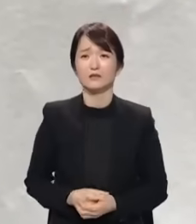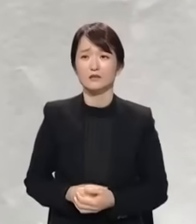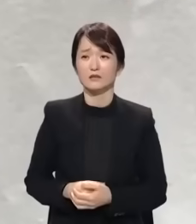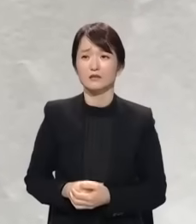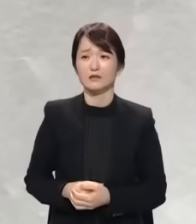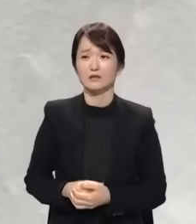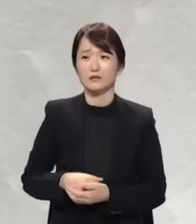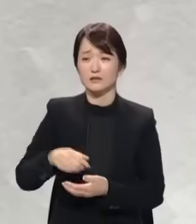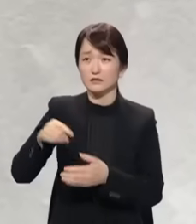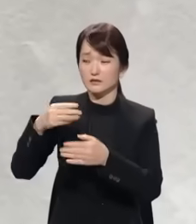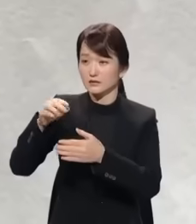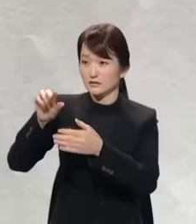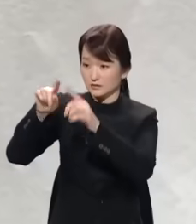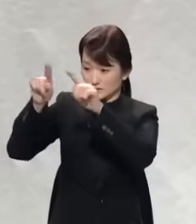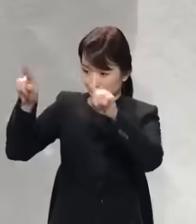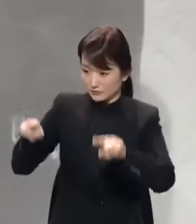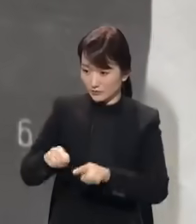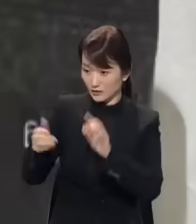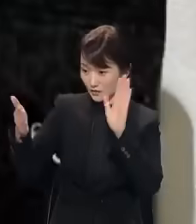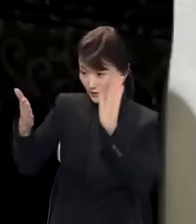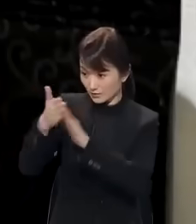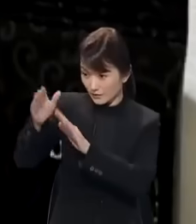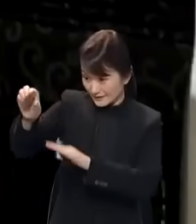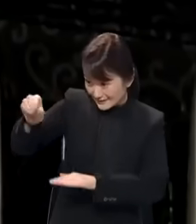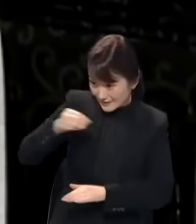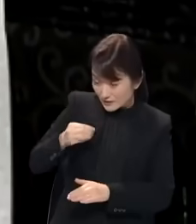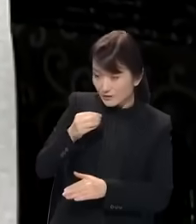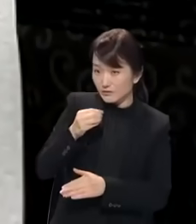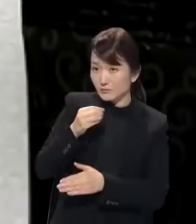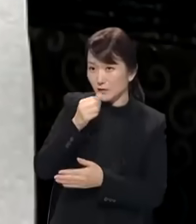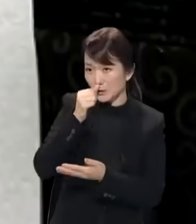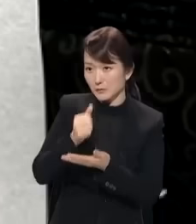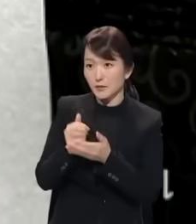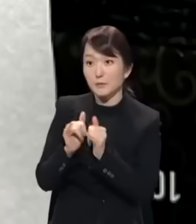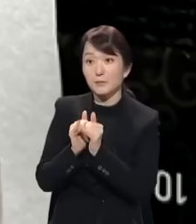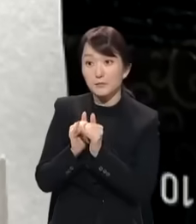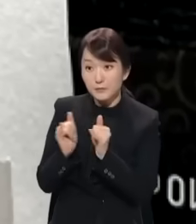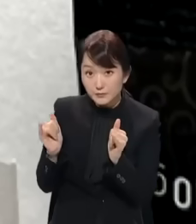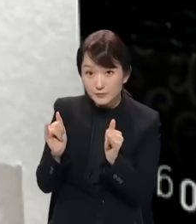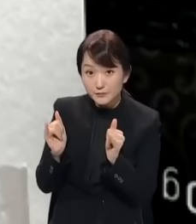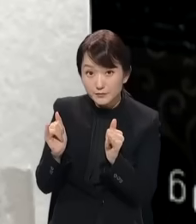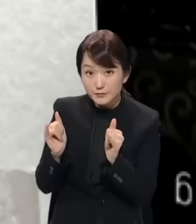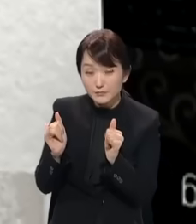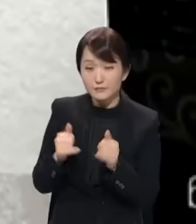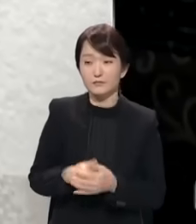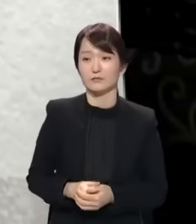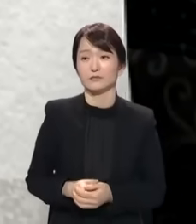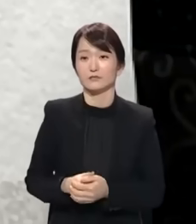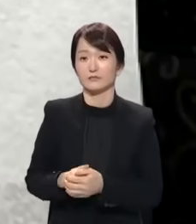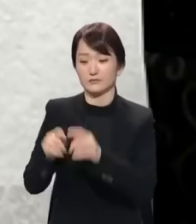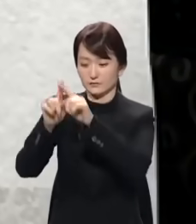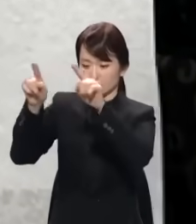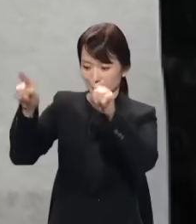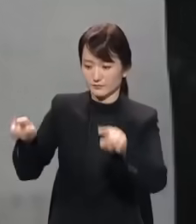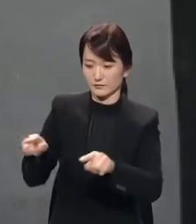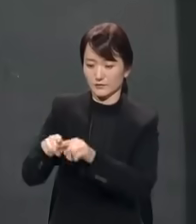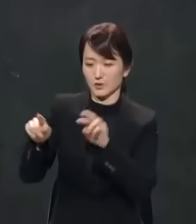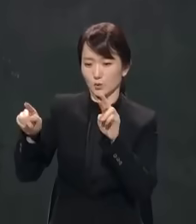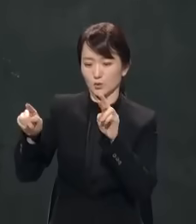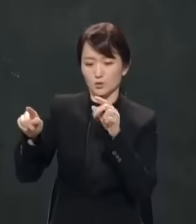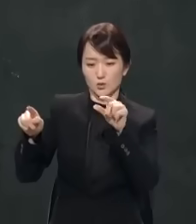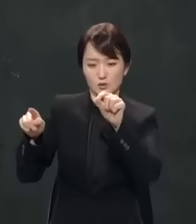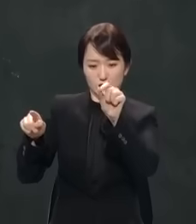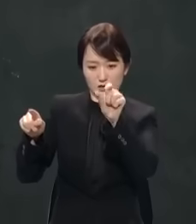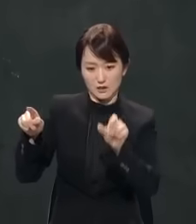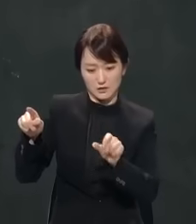떼는 사람이 범인 하고서 그 자 증거물을 저렇게 이것 떼는 사람이 범인 해놓고 그 버려졌던 홍삼 그